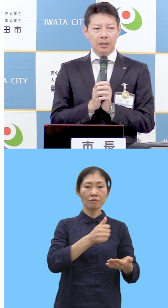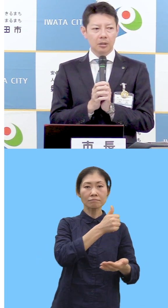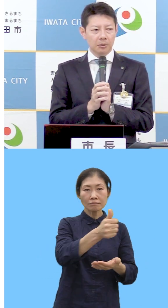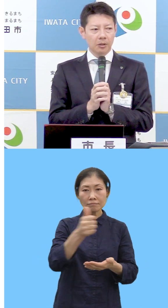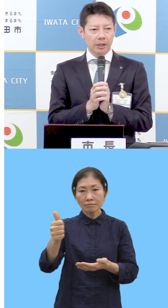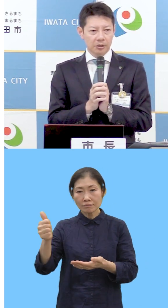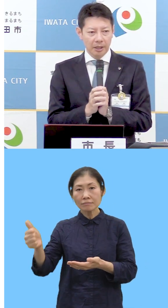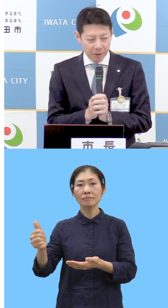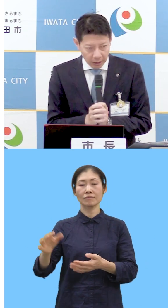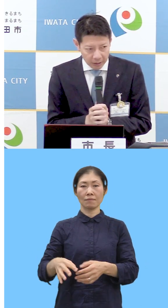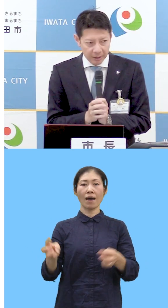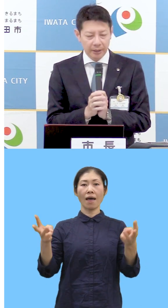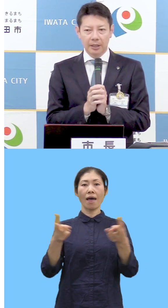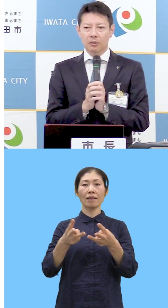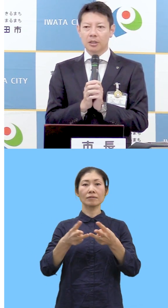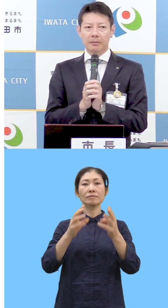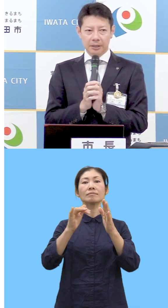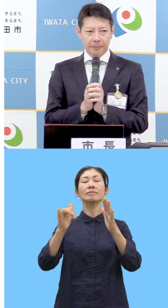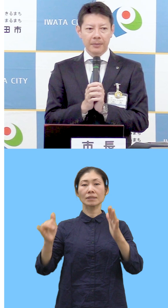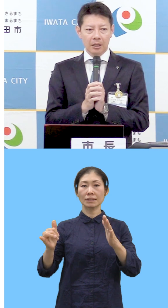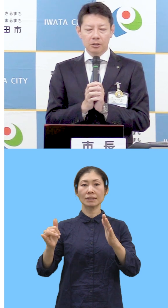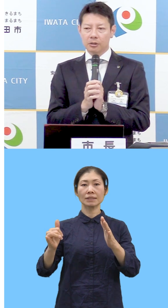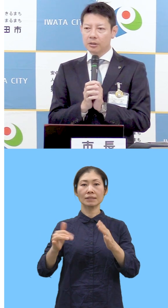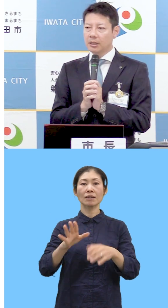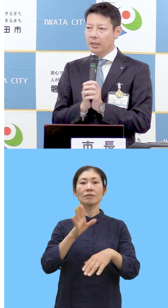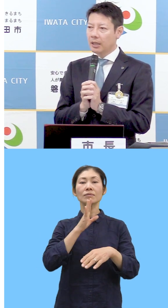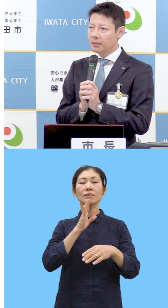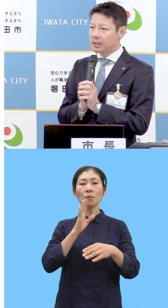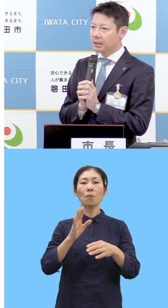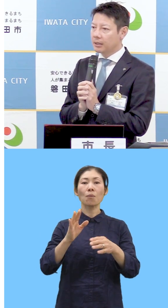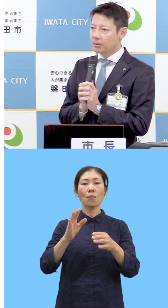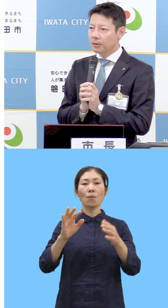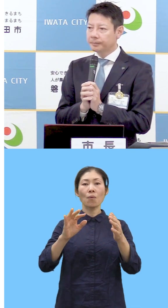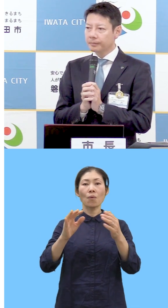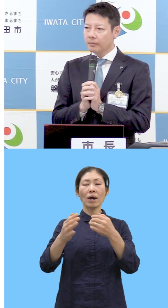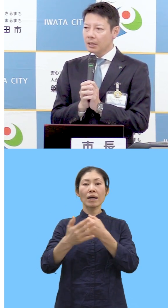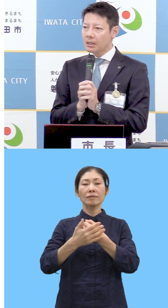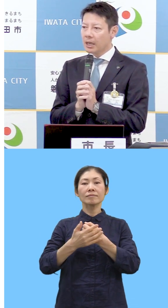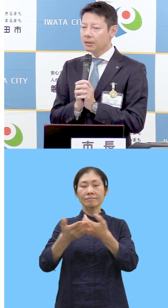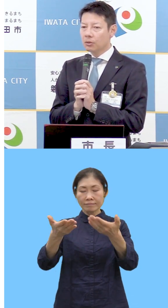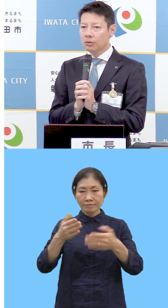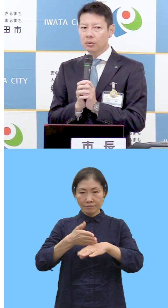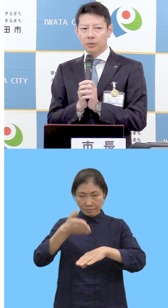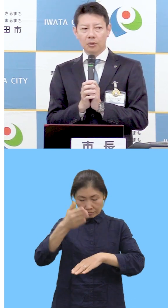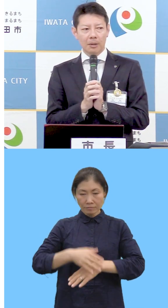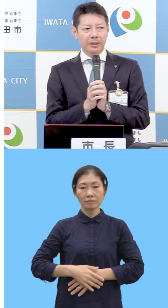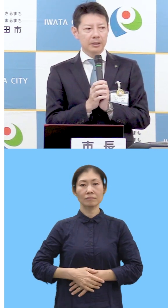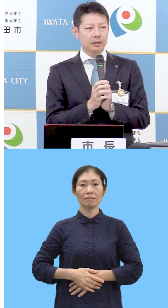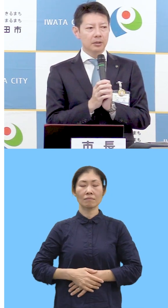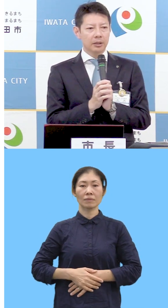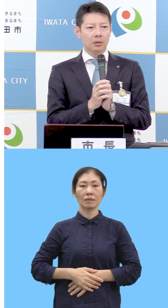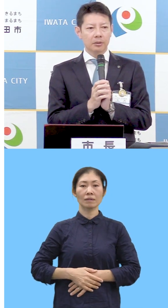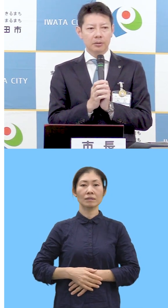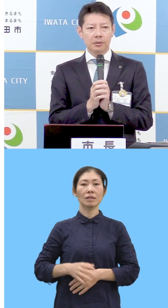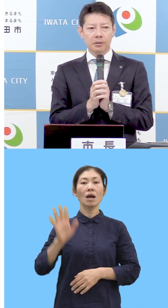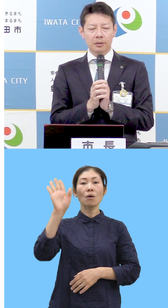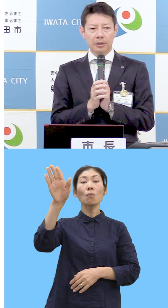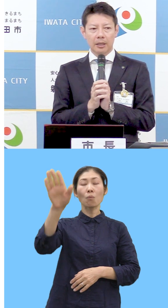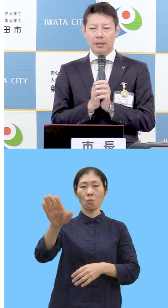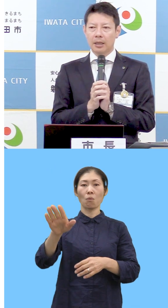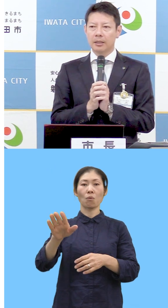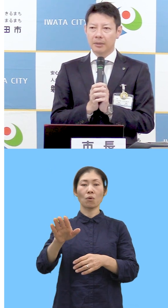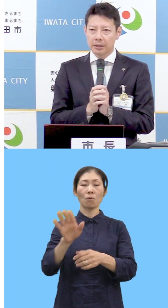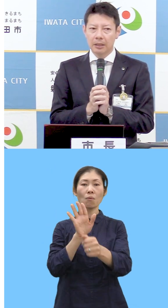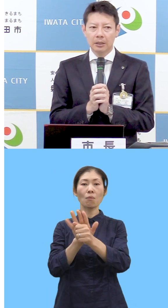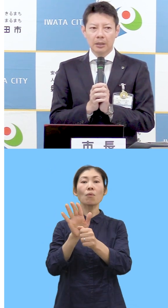ありますけれども、取材もいただきましてありがとうございました。数世帯でありますけれども、やはり今後のフォローアップが必要だという